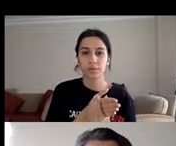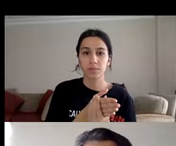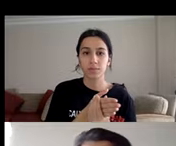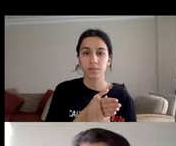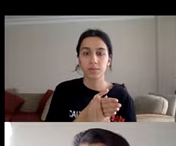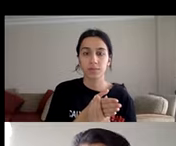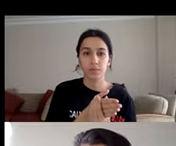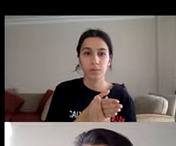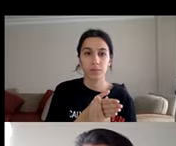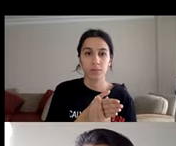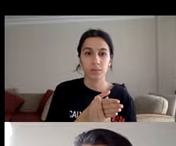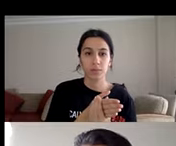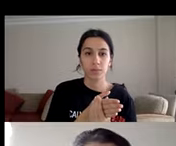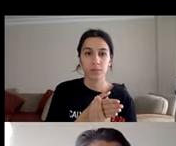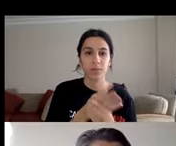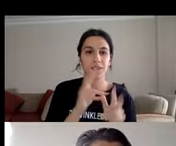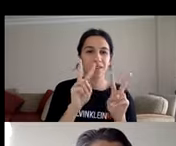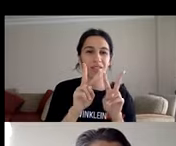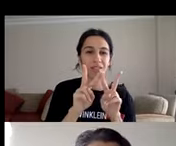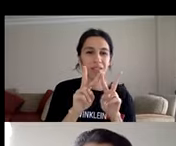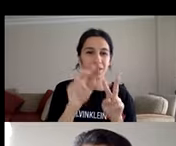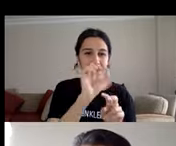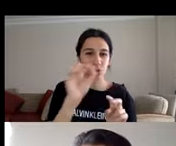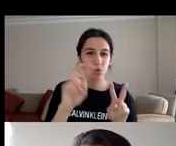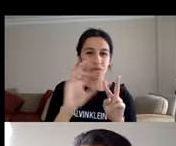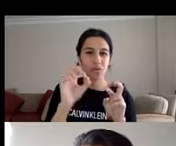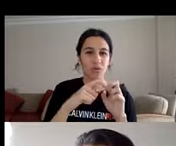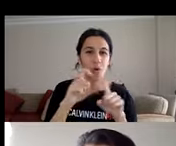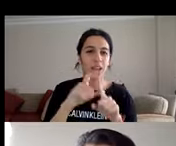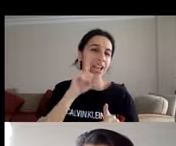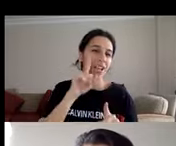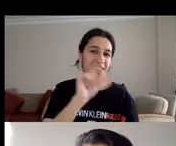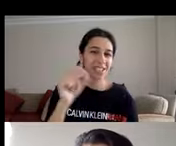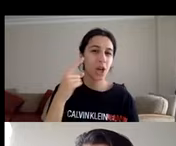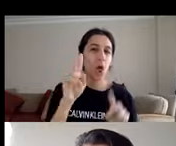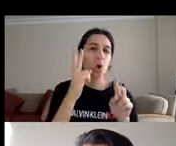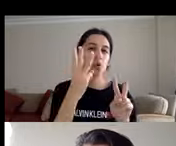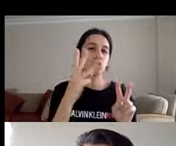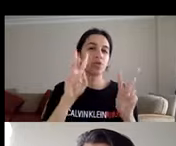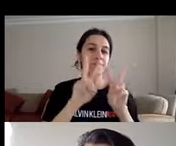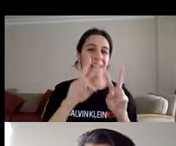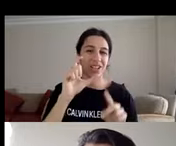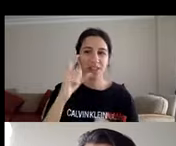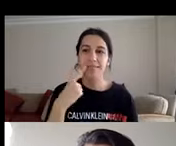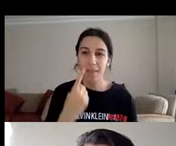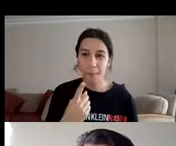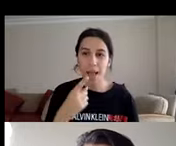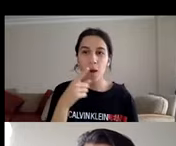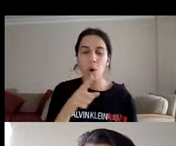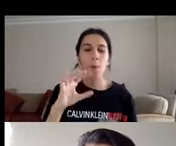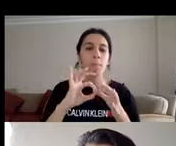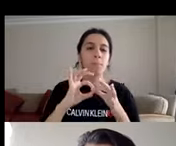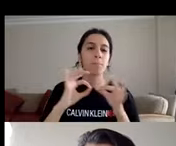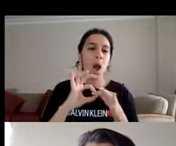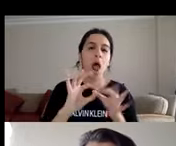Web, World Wide Web Consortium, W3C, W3C diye kısaca geçen kurum tarafından, ki bu bizim gibi bağımsız